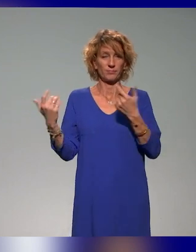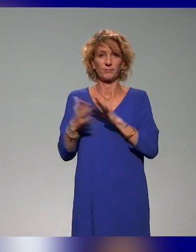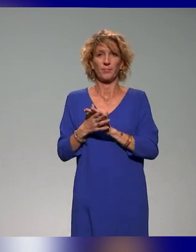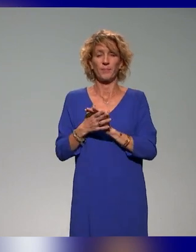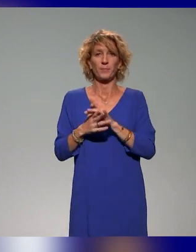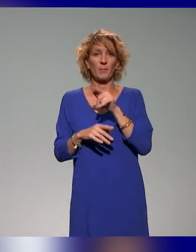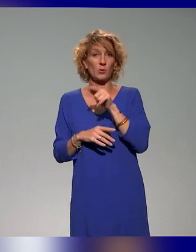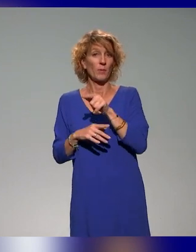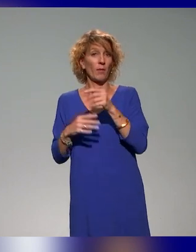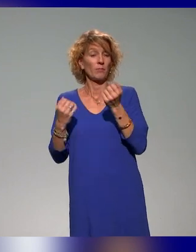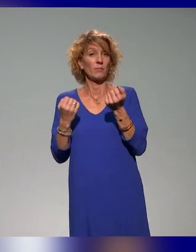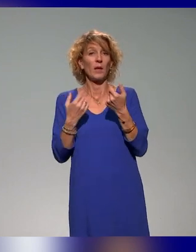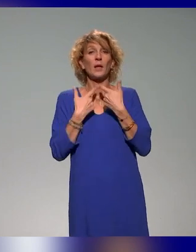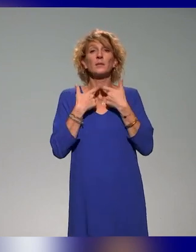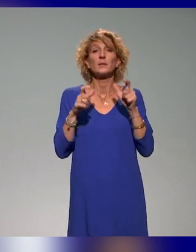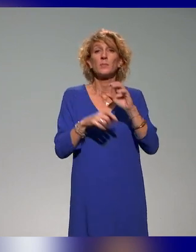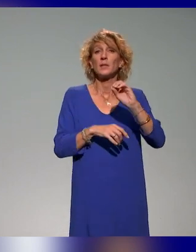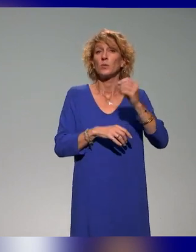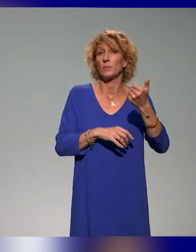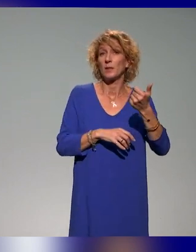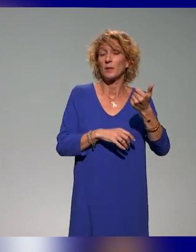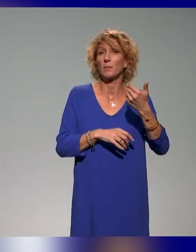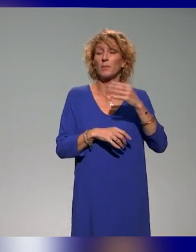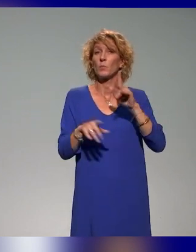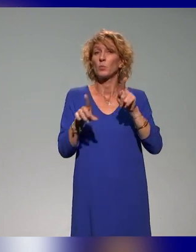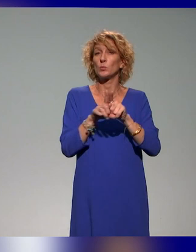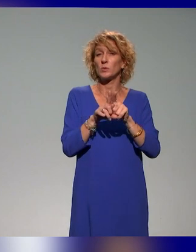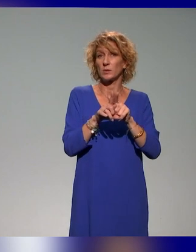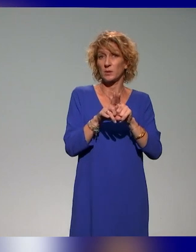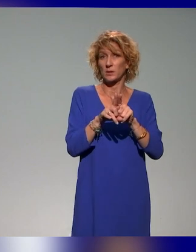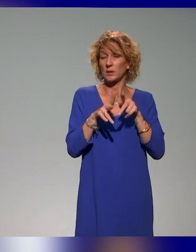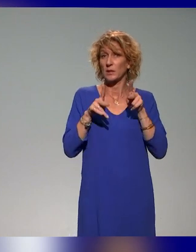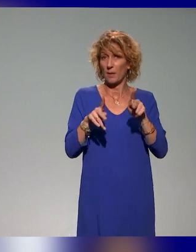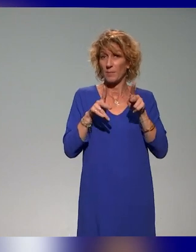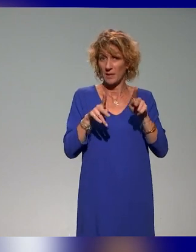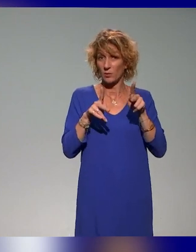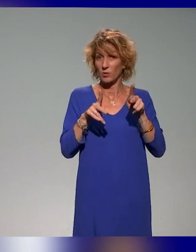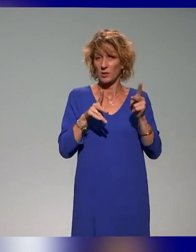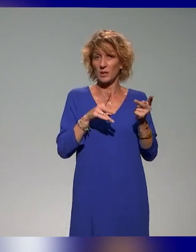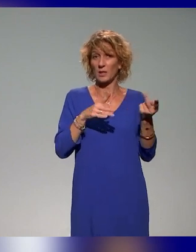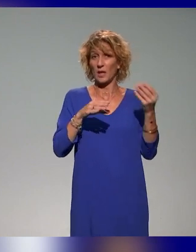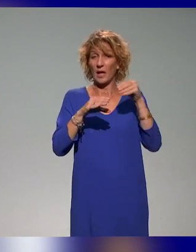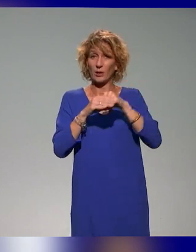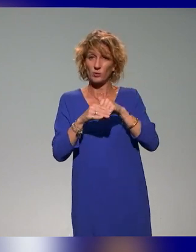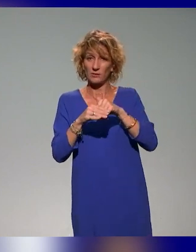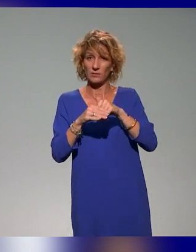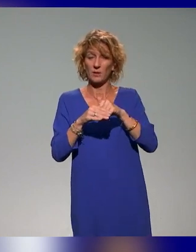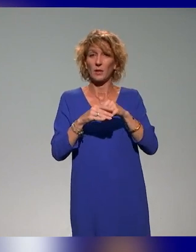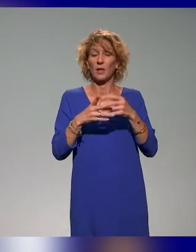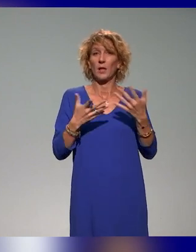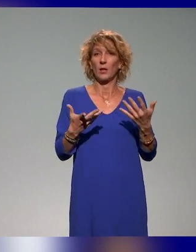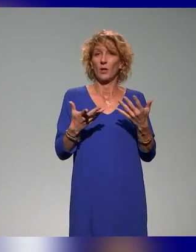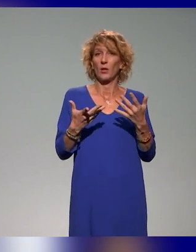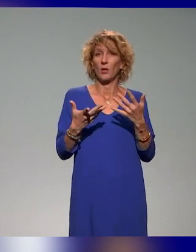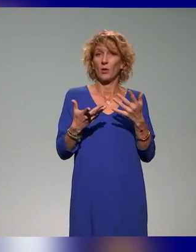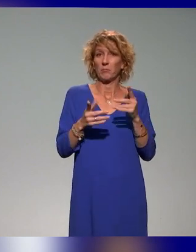parle de l'accessibilité numérique, mais il y a aussi, finalement, c'est le thème de la journée, la pédagogie inclusive. Et voilà, il y a des choses qui